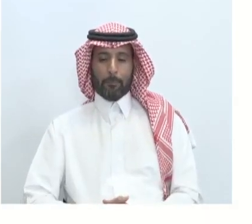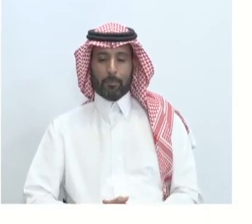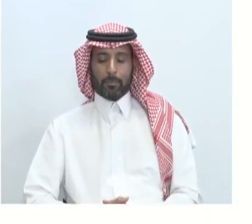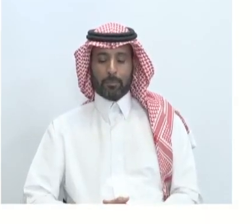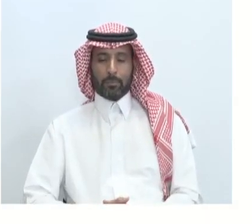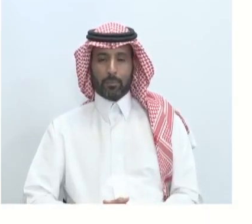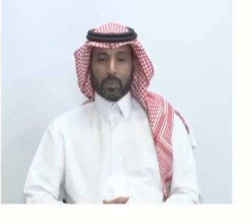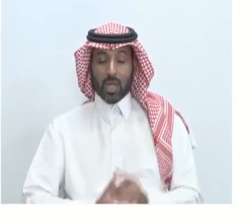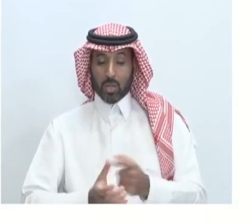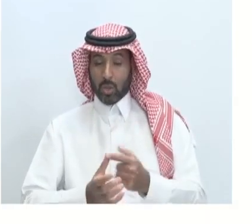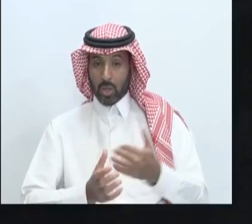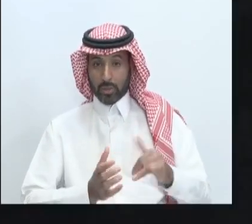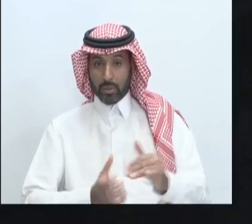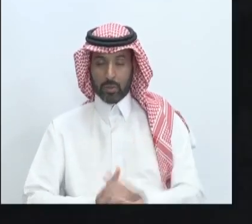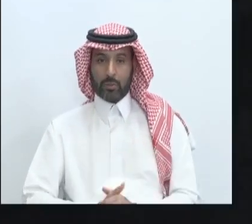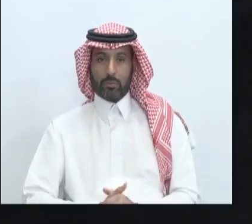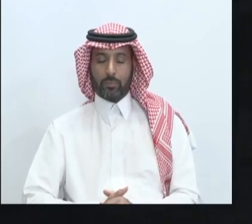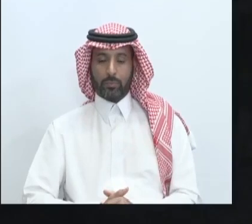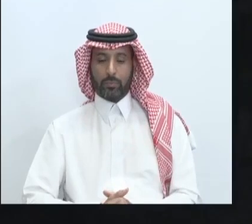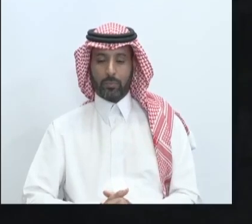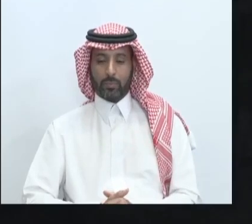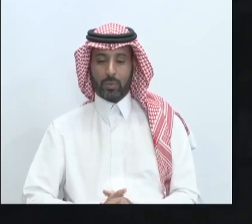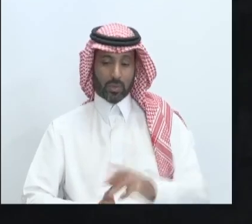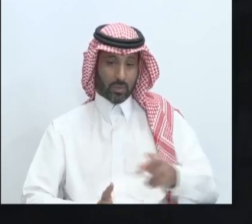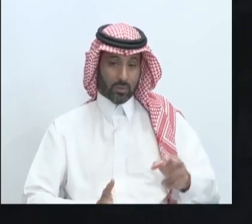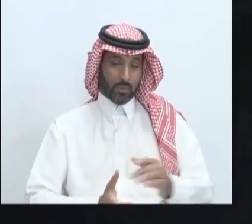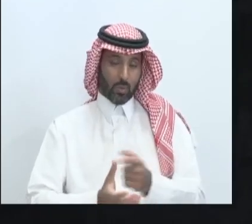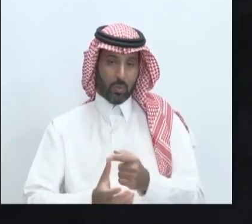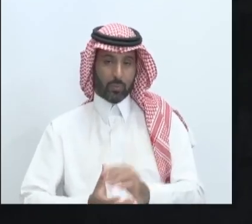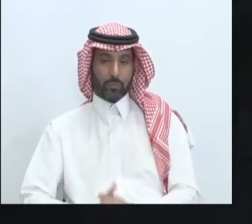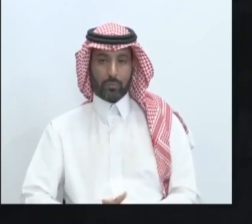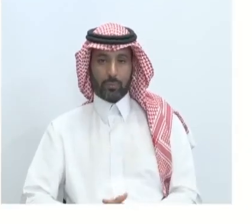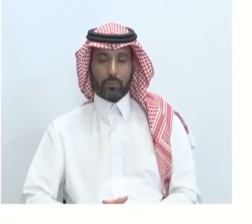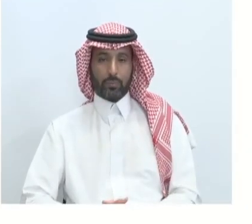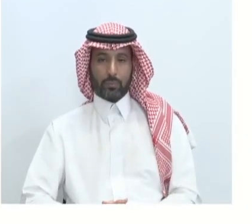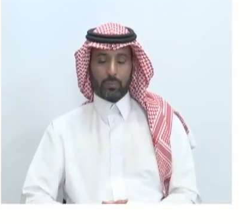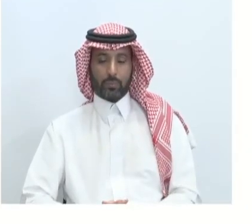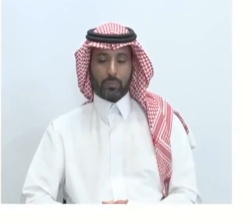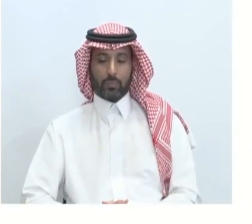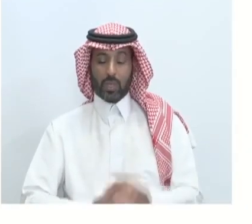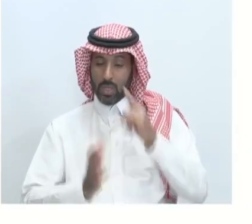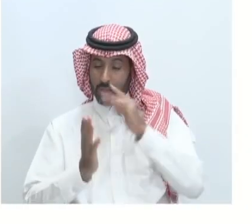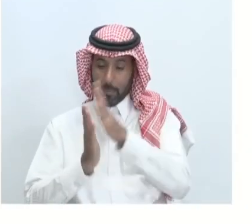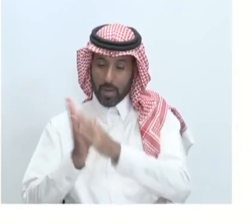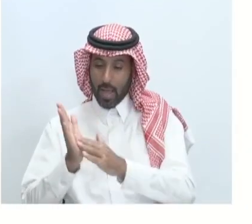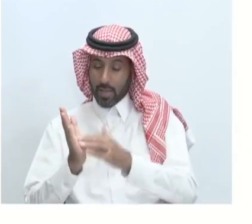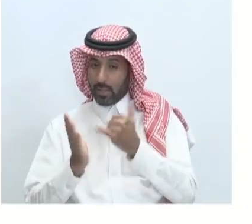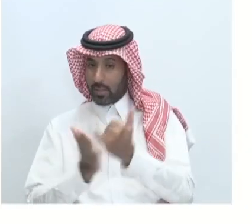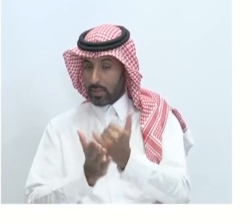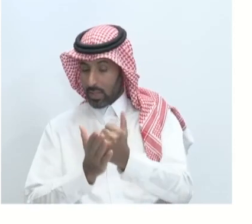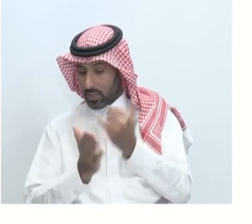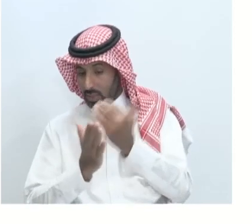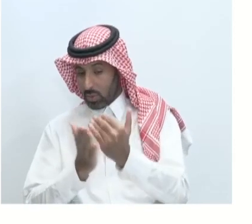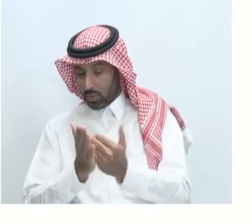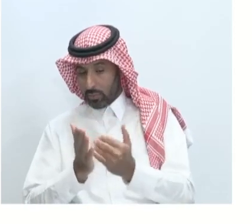عزيزي الطالب عزيزتي الطالبه على طرق التصحيح في الطريقه الاولى يجعل المراه الرئيسه على شكل قطع